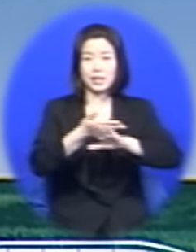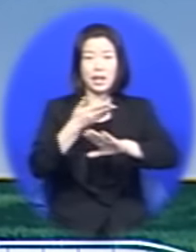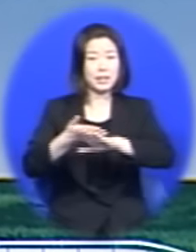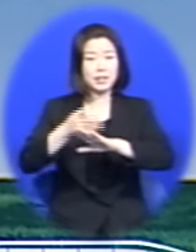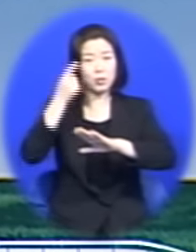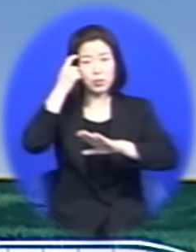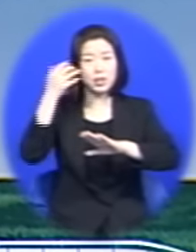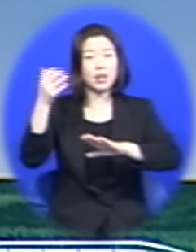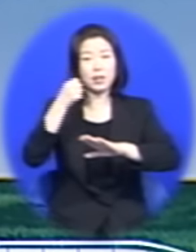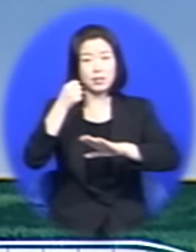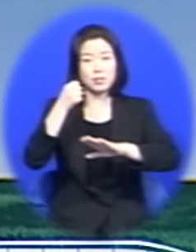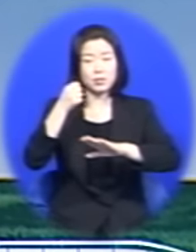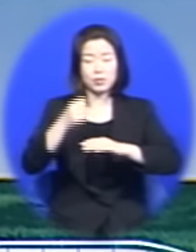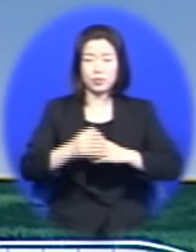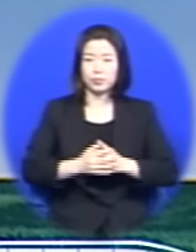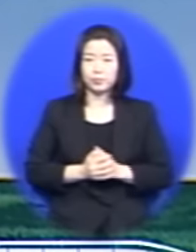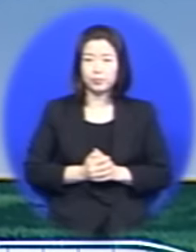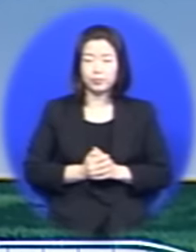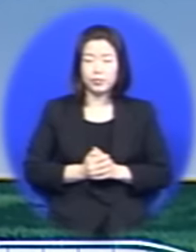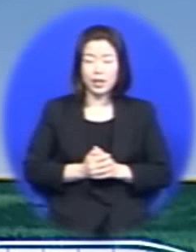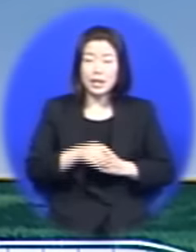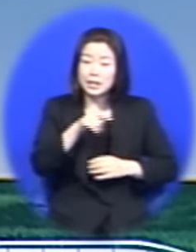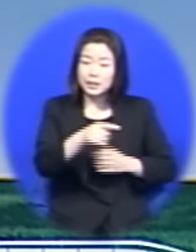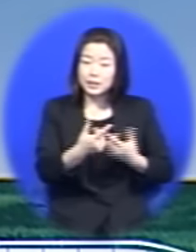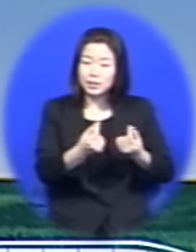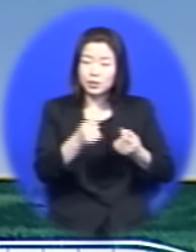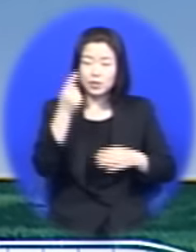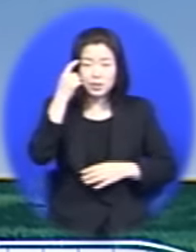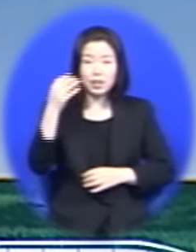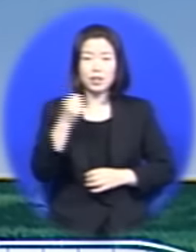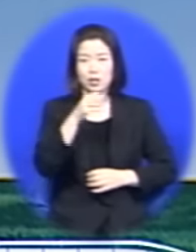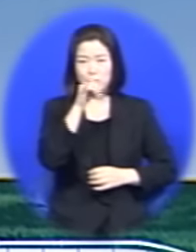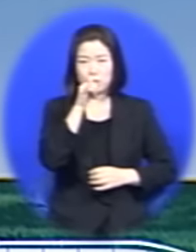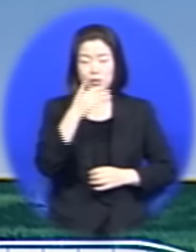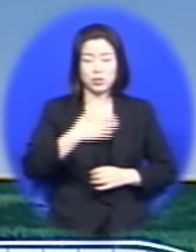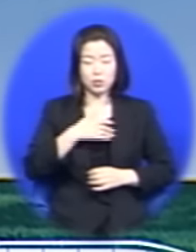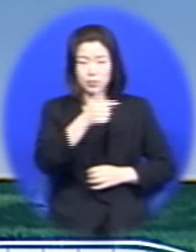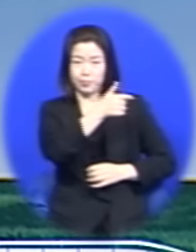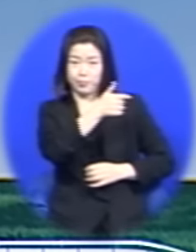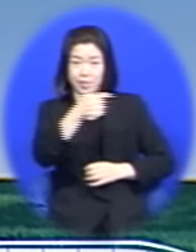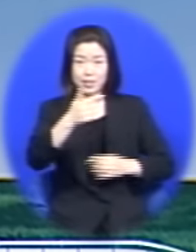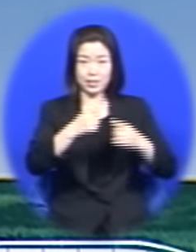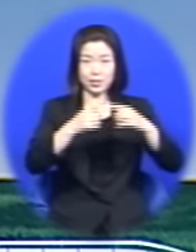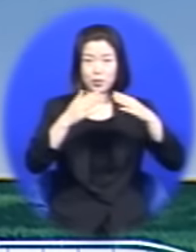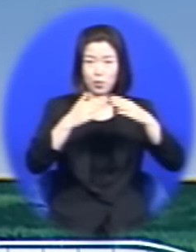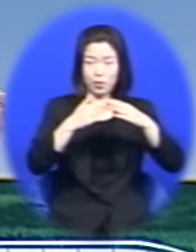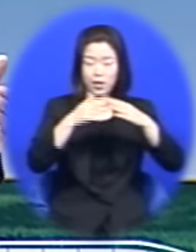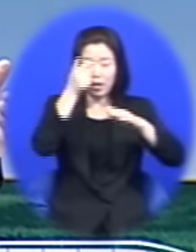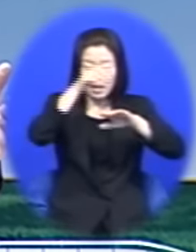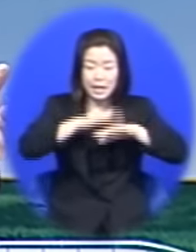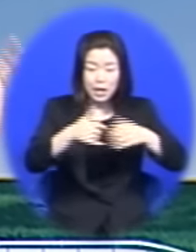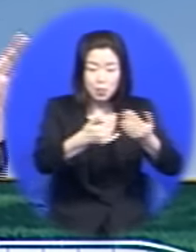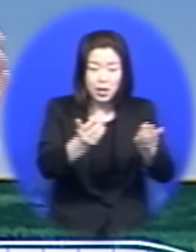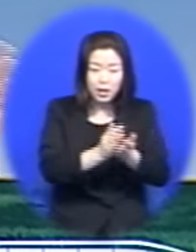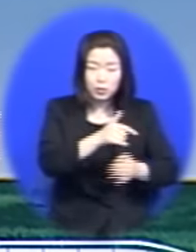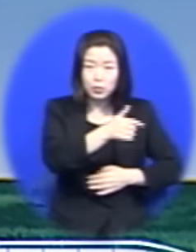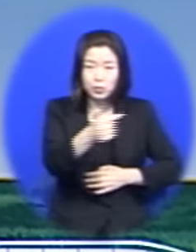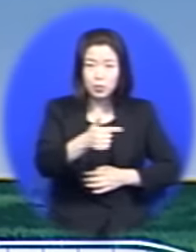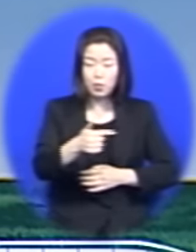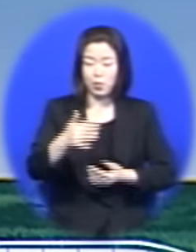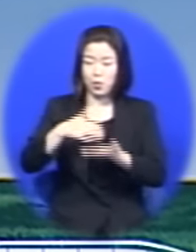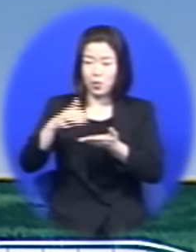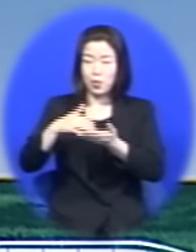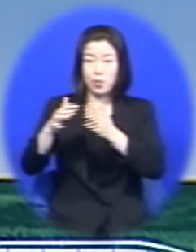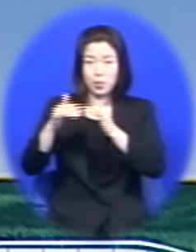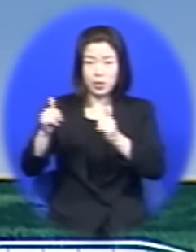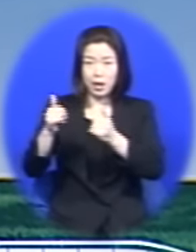다 다르잖아요. 그죠? 저는 그렇게 생각했습니다. 저는 큰 교회, 예배당도 크고 교인도 많은 교회는 좋은 교회일